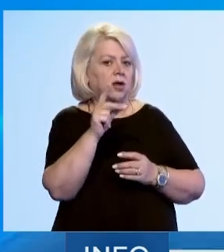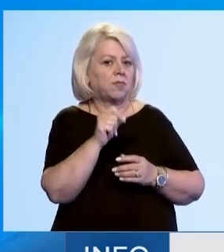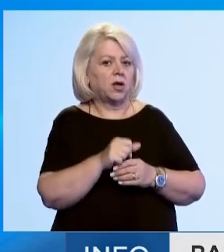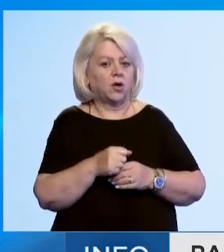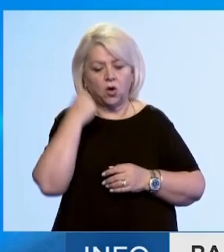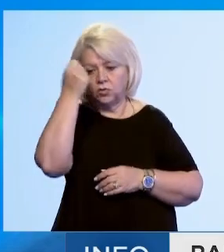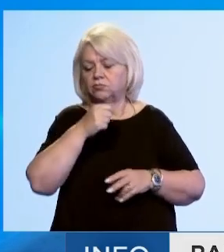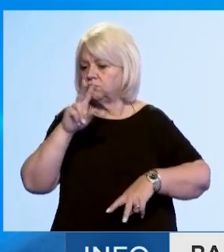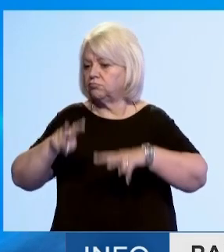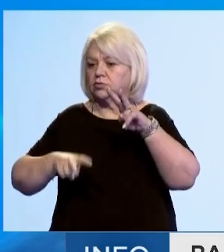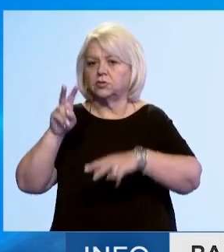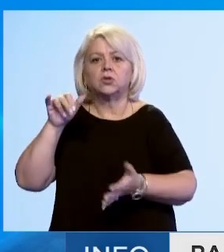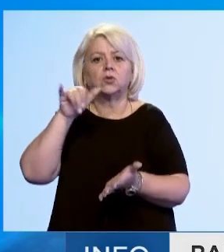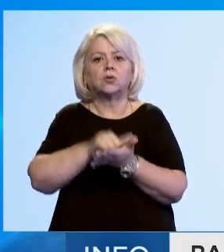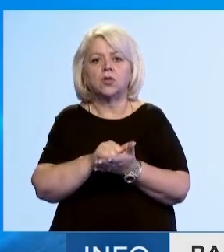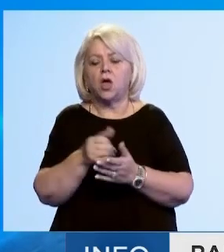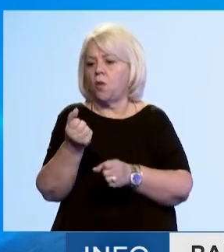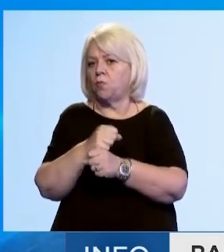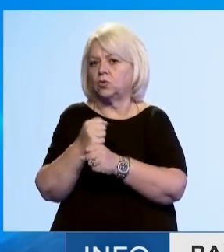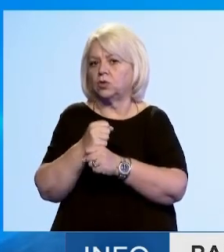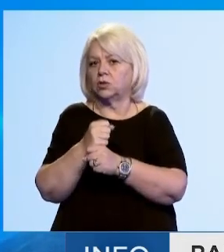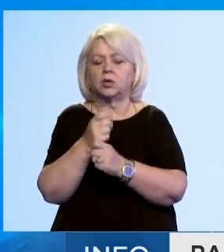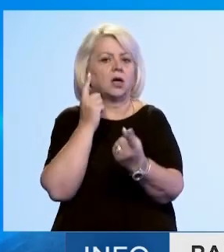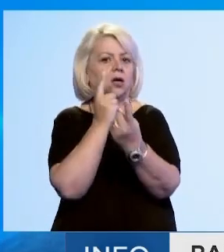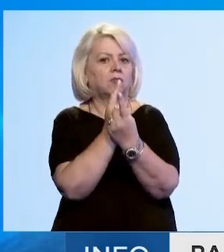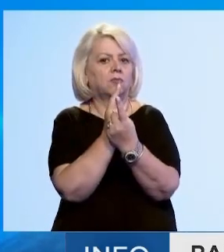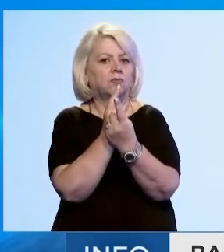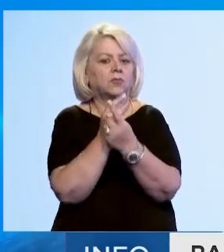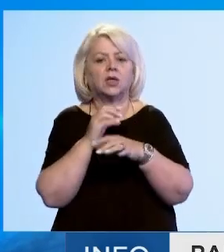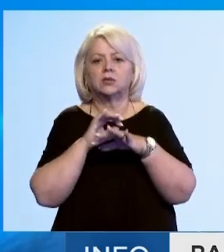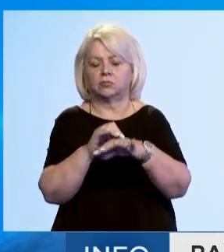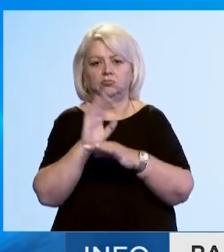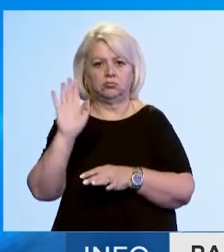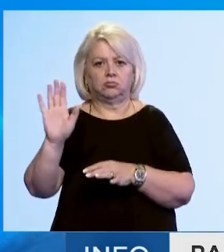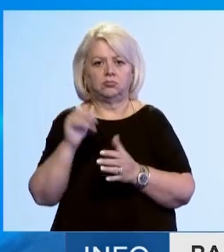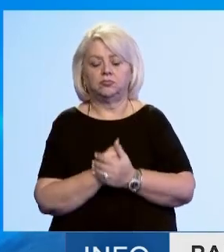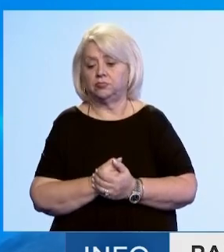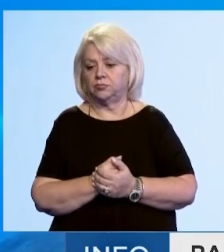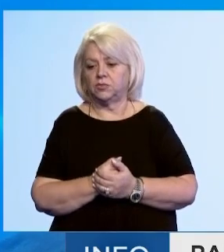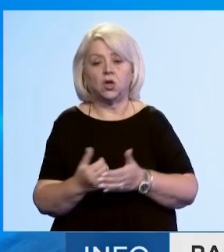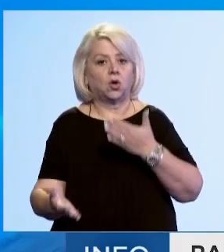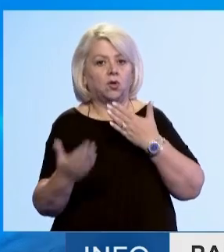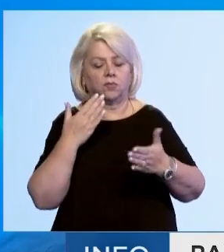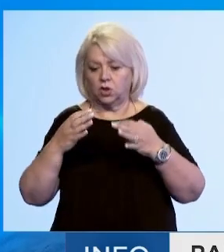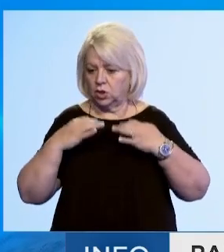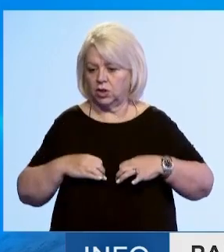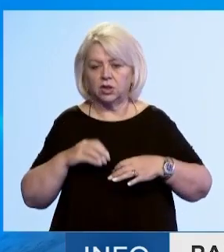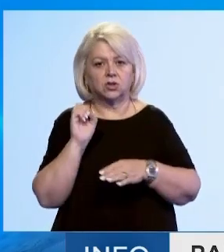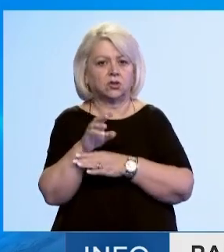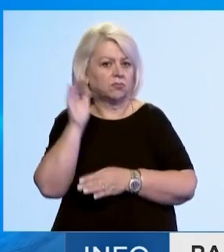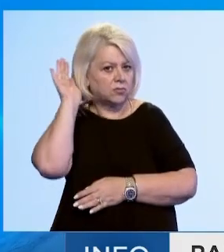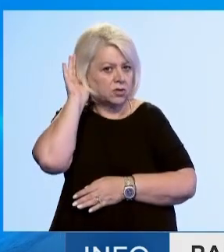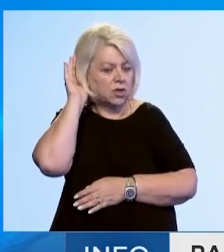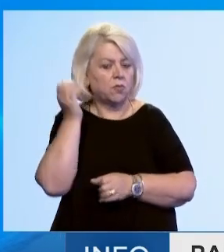ka vazhduar udhtimin drejt Bosnjës, ku ka zhvilluar takim me liderët e atjeshëm. Në konferencë me kryetaren e Këshillit të Ministrave